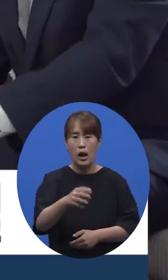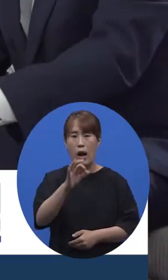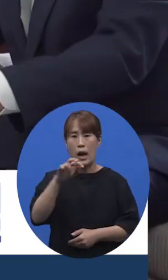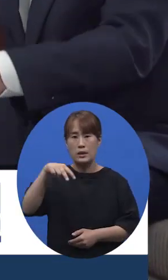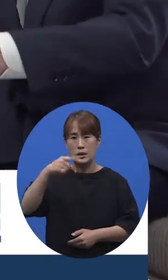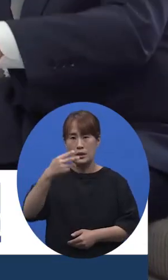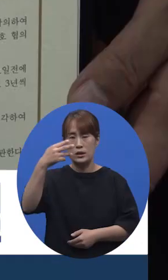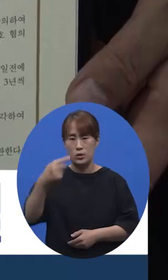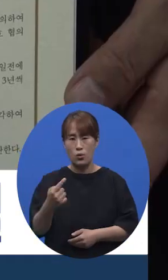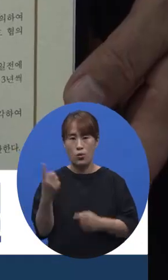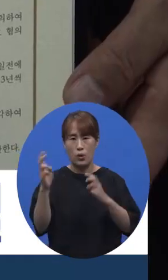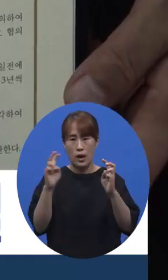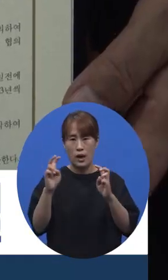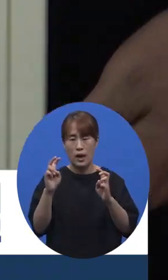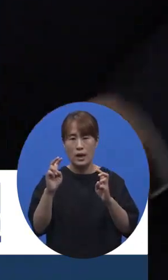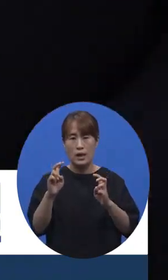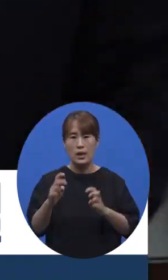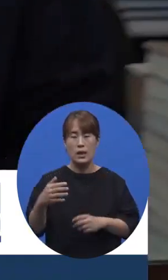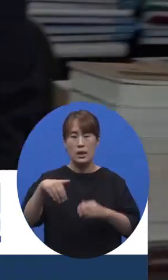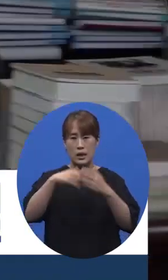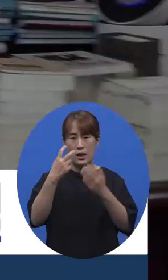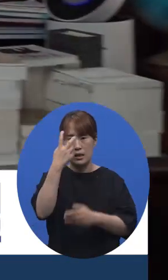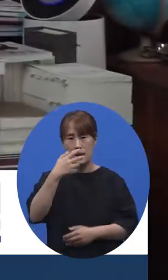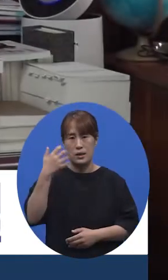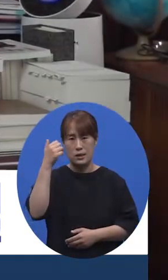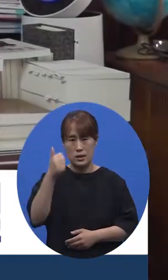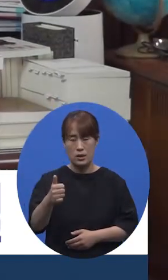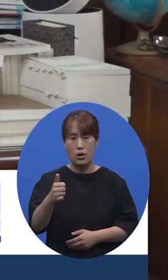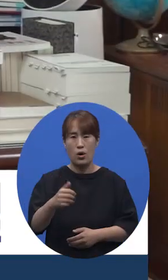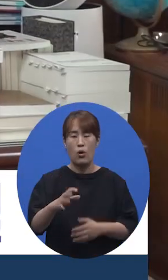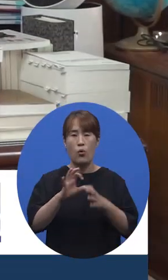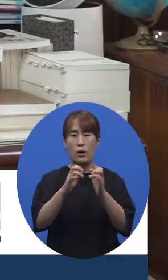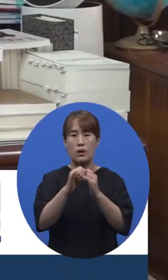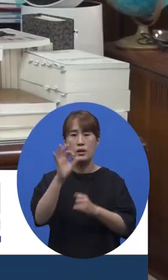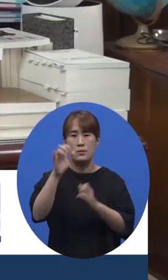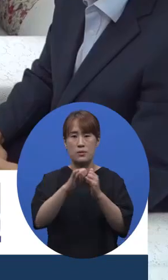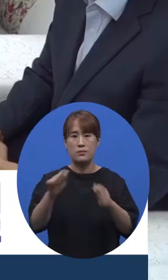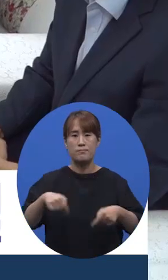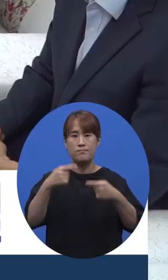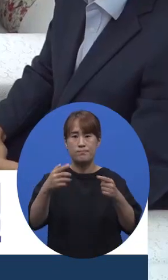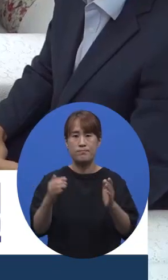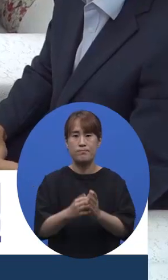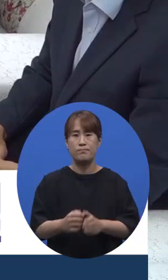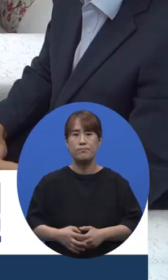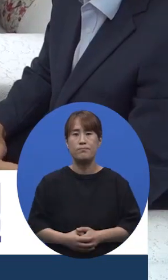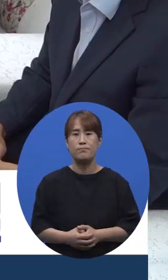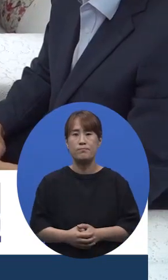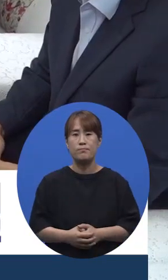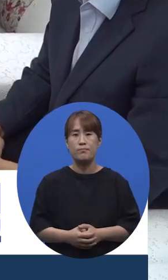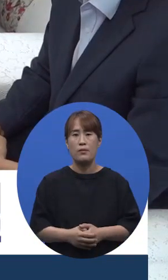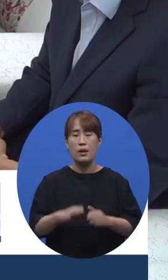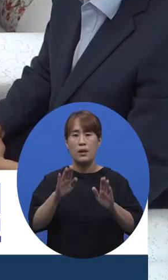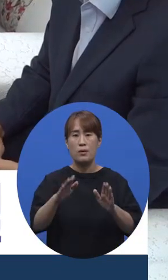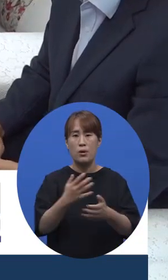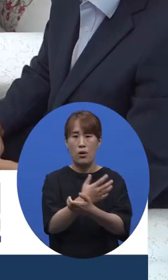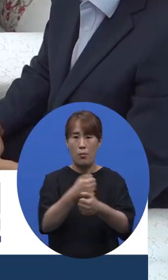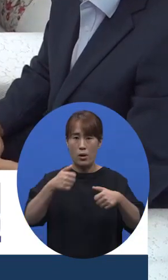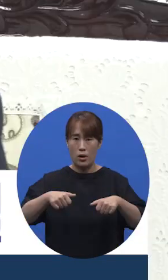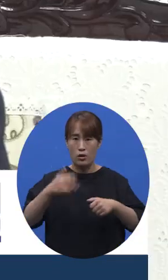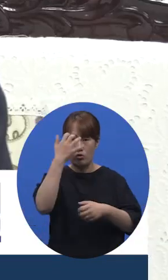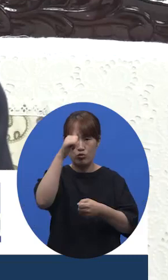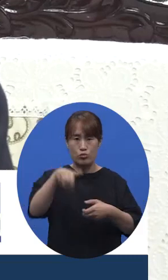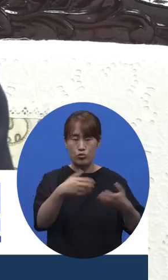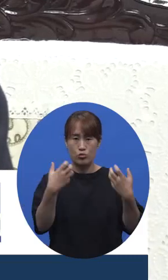주식회사 아스트로 제니스 이설 총괄 책임 기술자 등 관계자 10여 명이 참석했습니다 이번